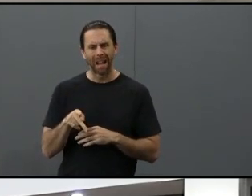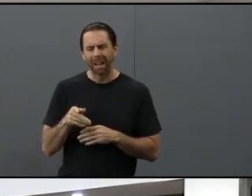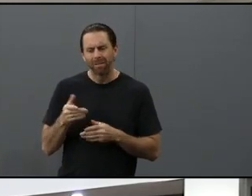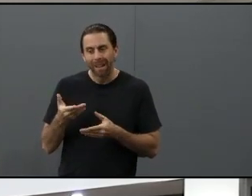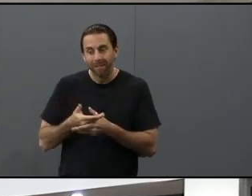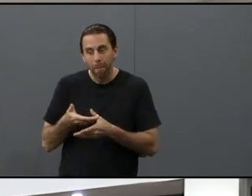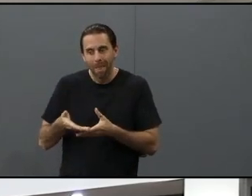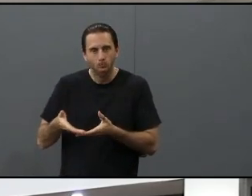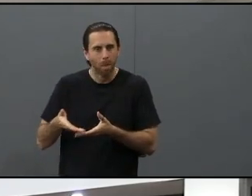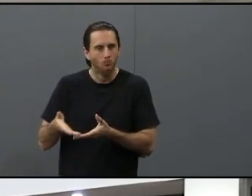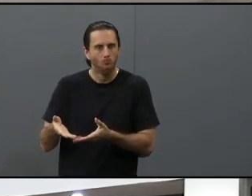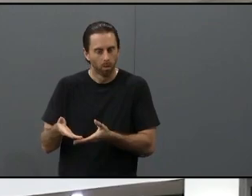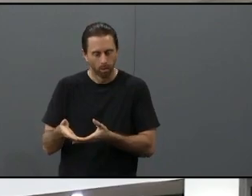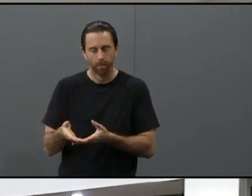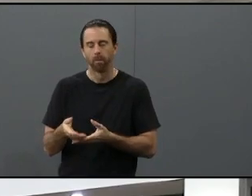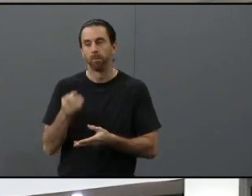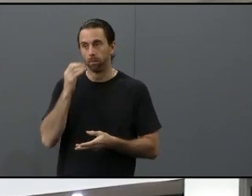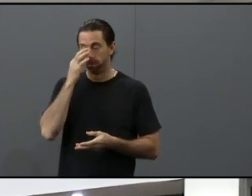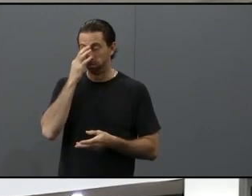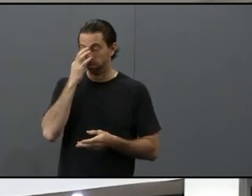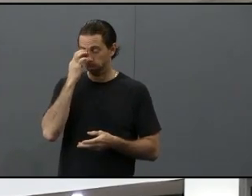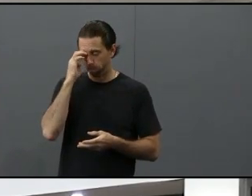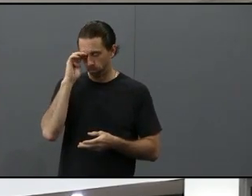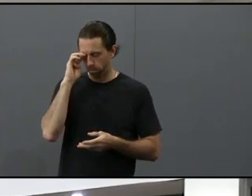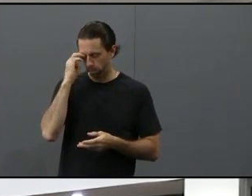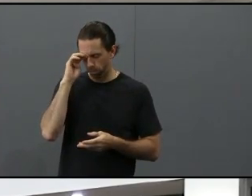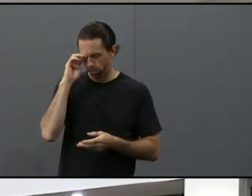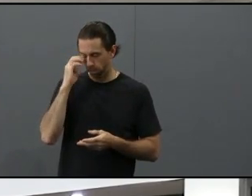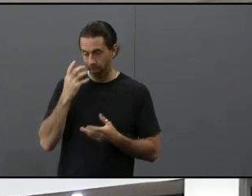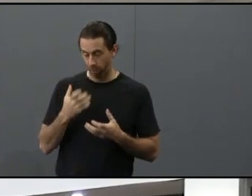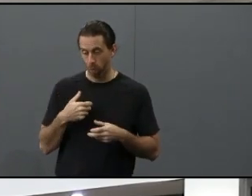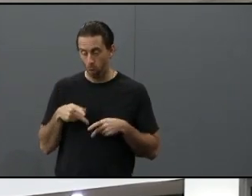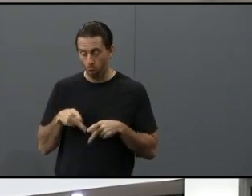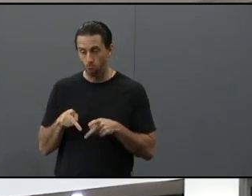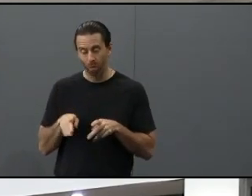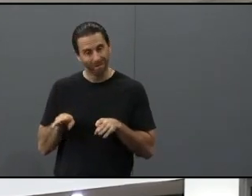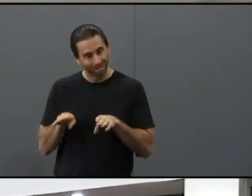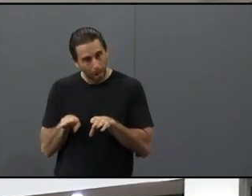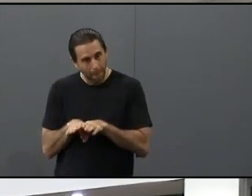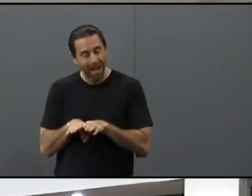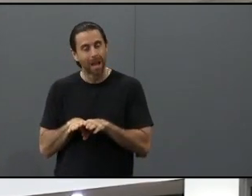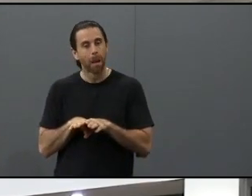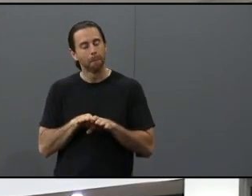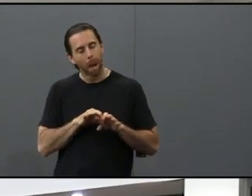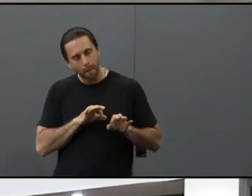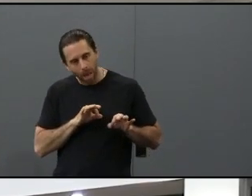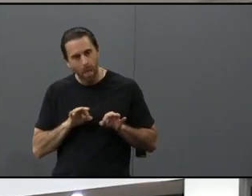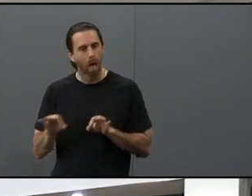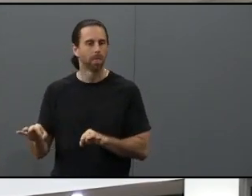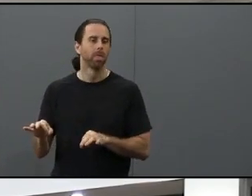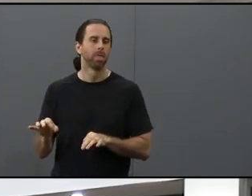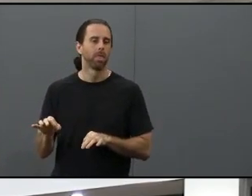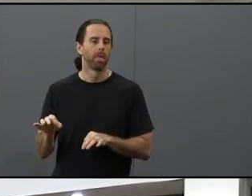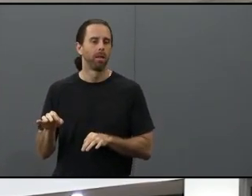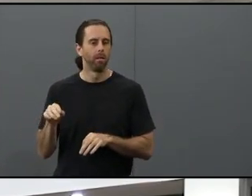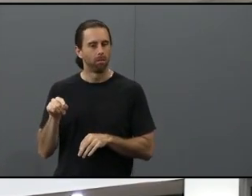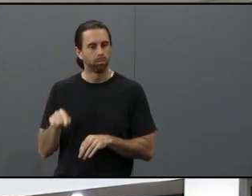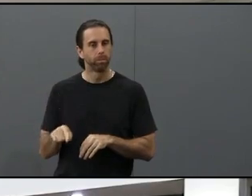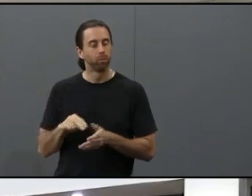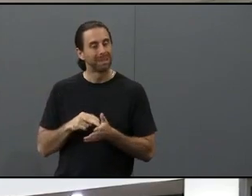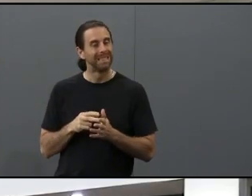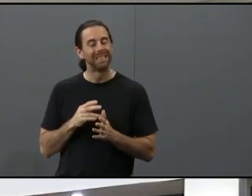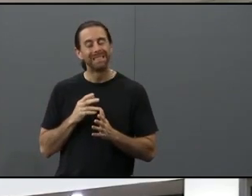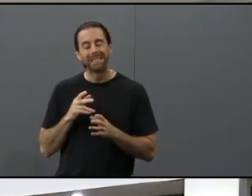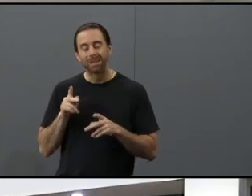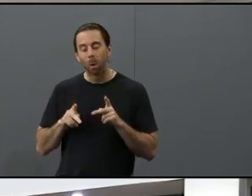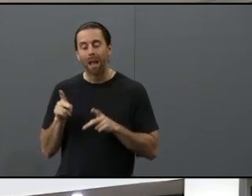bientôt bientôt donc nous on voudrait que la rue soit fermée de façon permanente afin que aucun citoyen